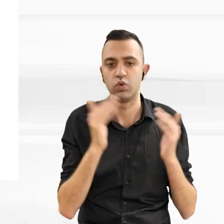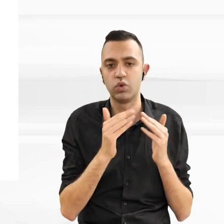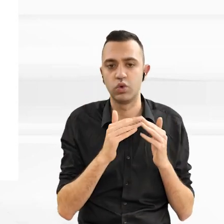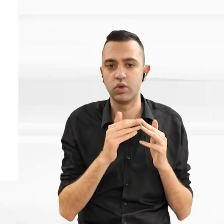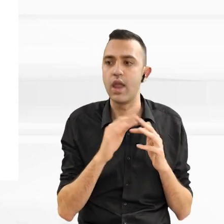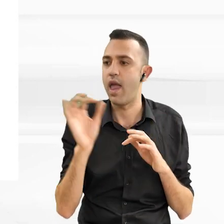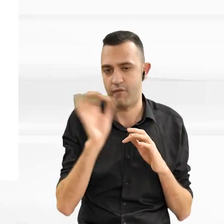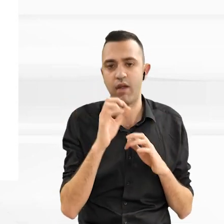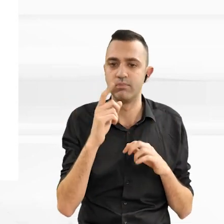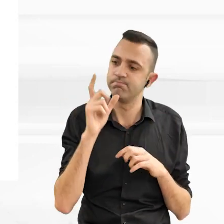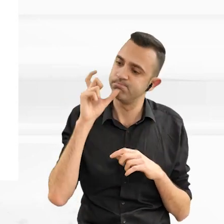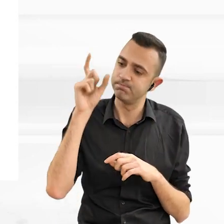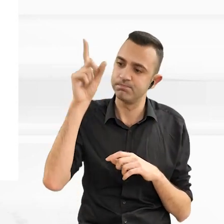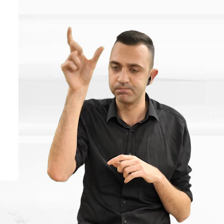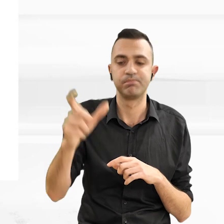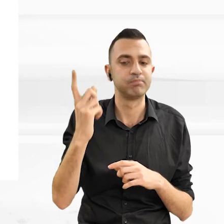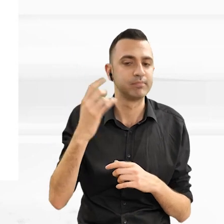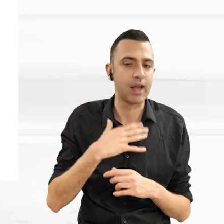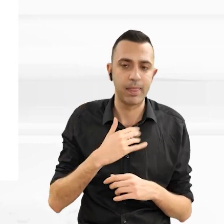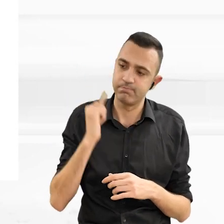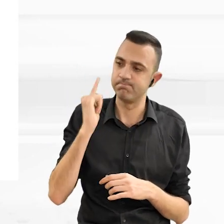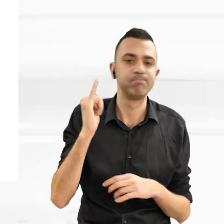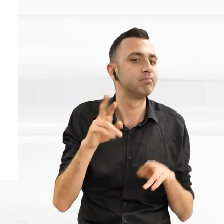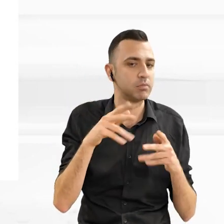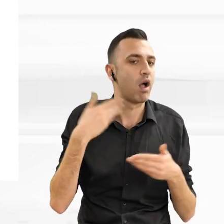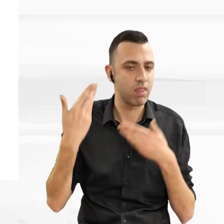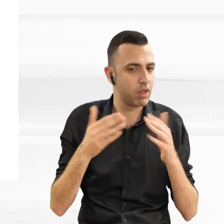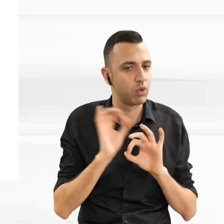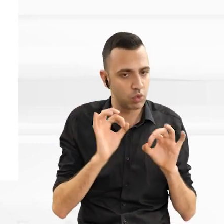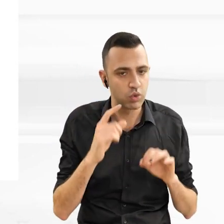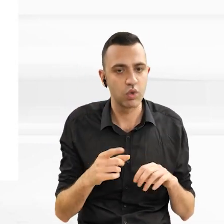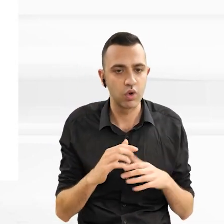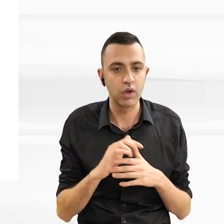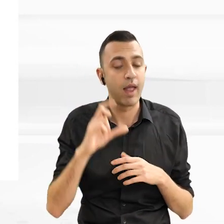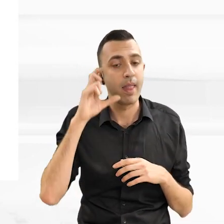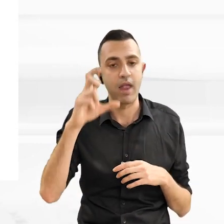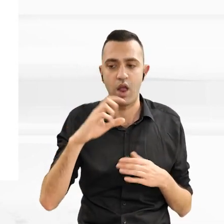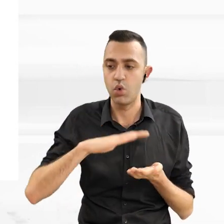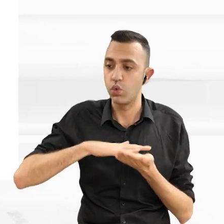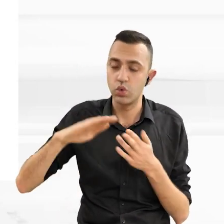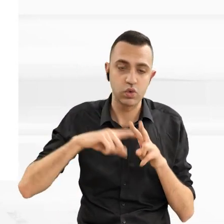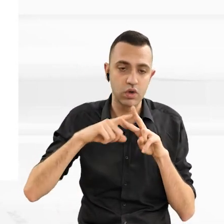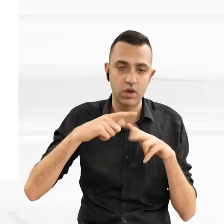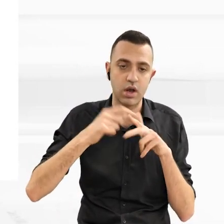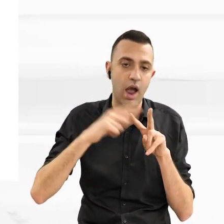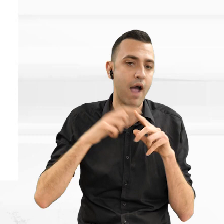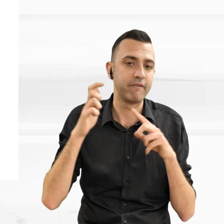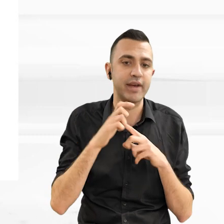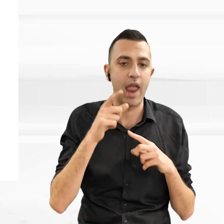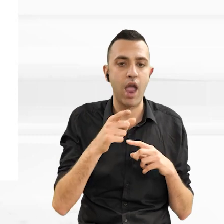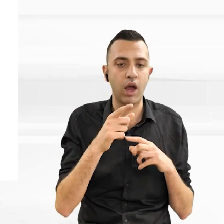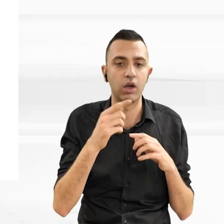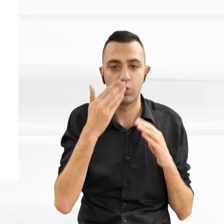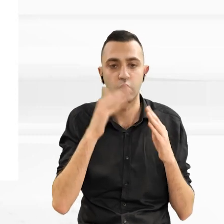eleştirel bir ifade var Dolayısıyla satirik şiire örnek diyebiliriz cayır bakalım düz kafiye düzeninde olduğu bakalım